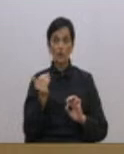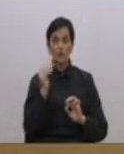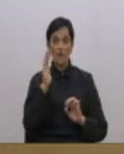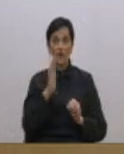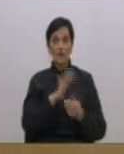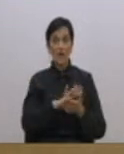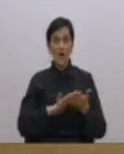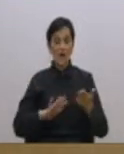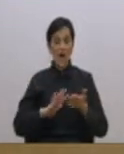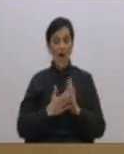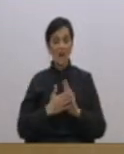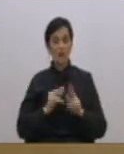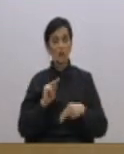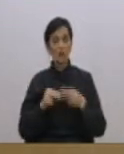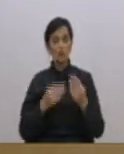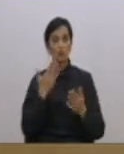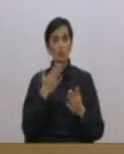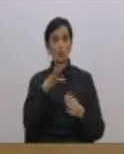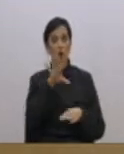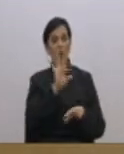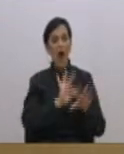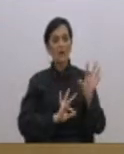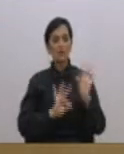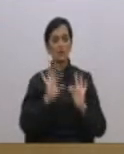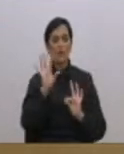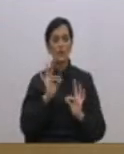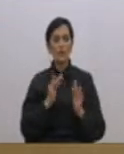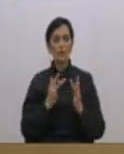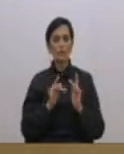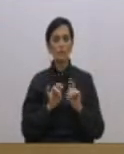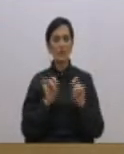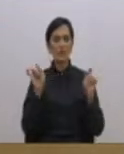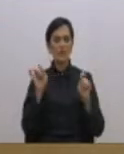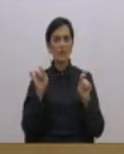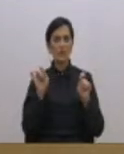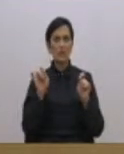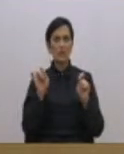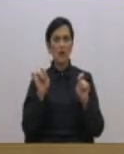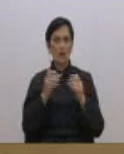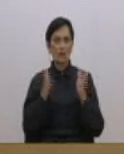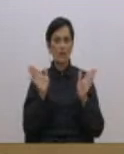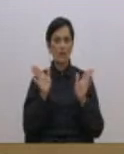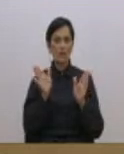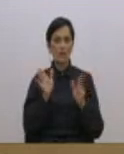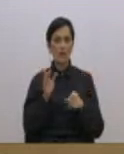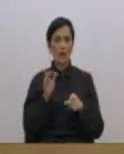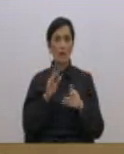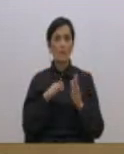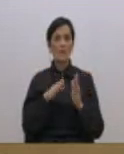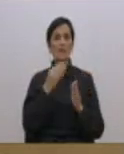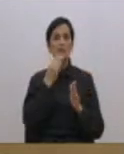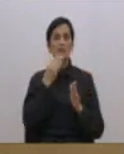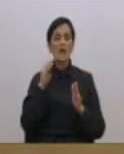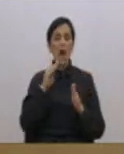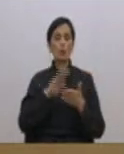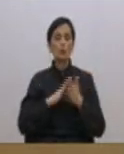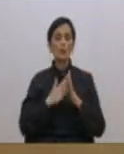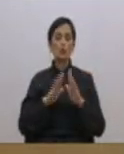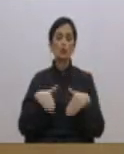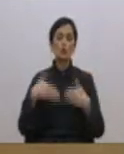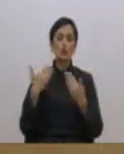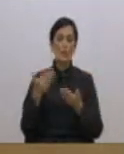ხანგრძლივი ხელშეკრულება თუ არჩევითობა იქნება ღია და იმ მომენტში რომელიც საუგერის პირობებში შემოგთავაზოთ ეს იქნება